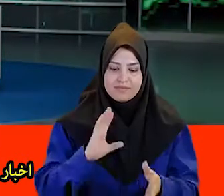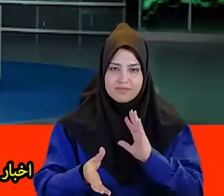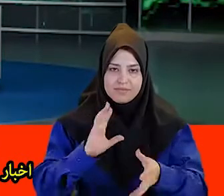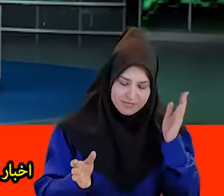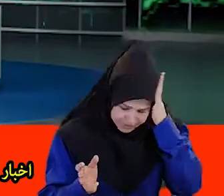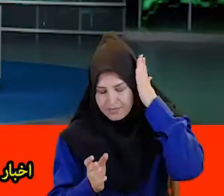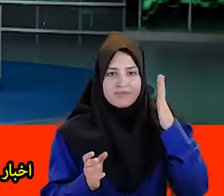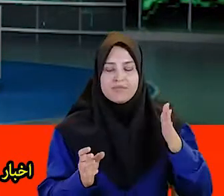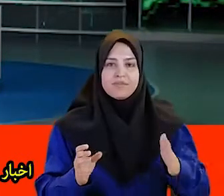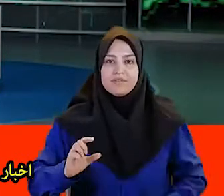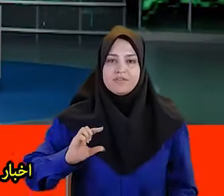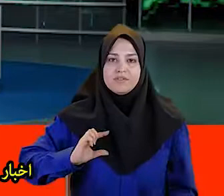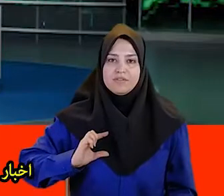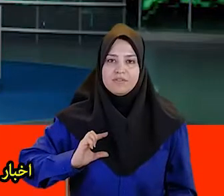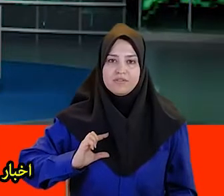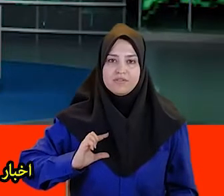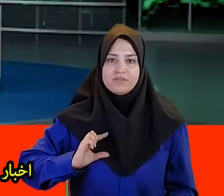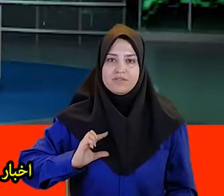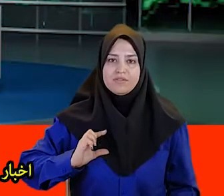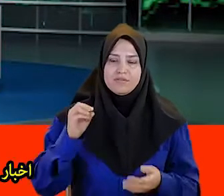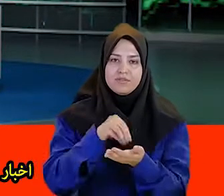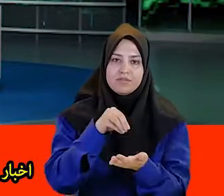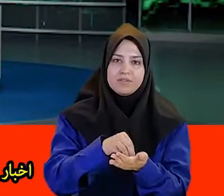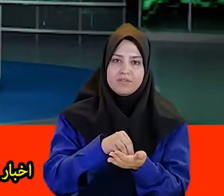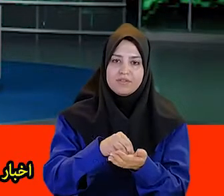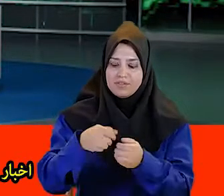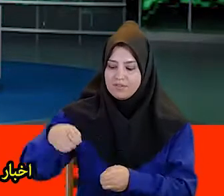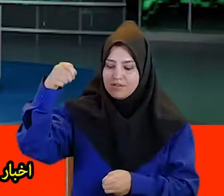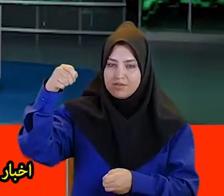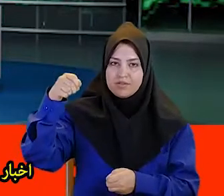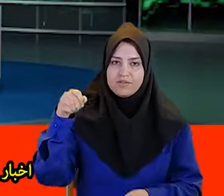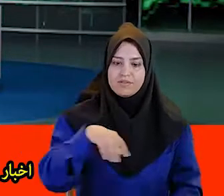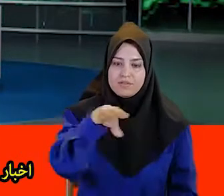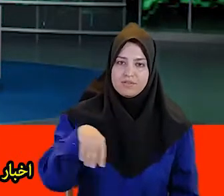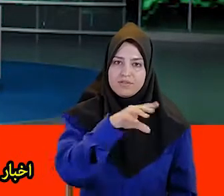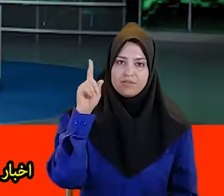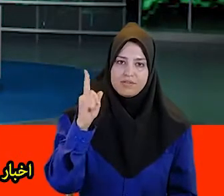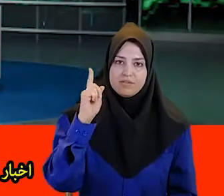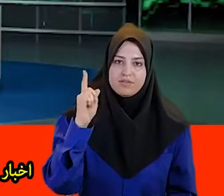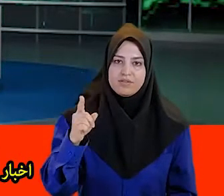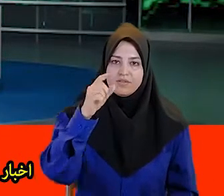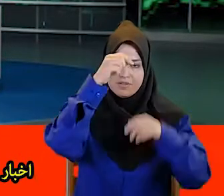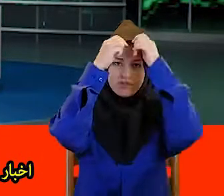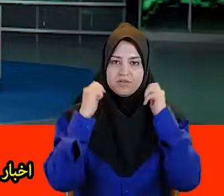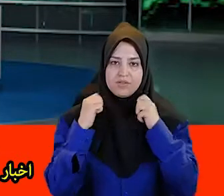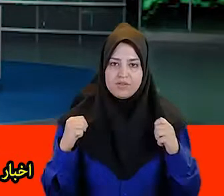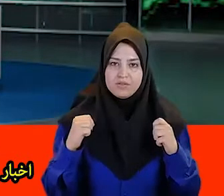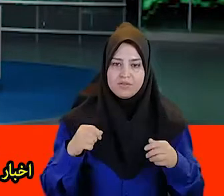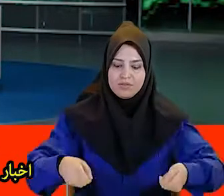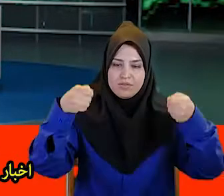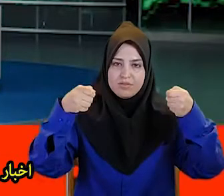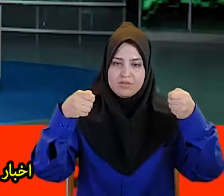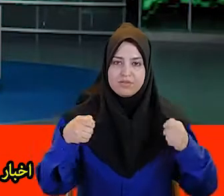در پی اقدامات اخیر نیروهای گشت دلشاد، نیروی التزامی کشور طی الزامیه‌ای به مردم هشدار داد. زین پس هر خانمی